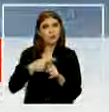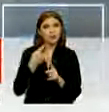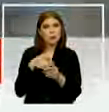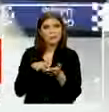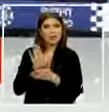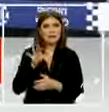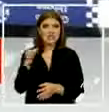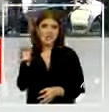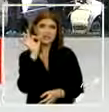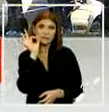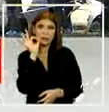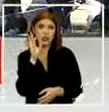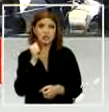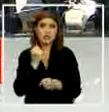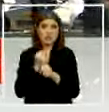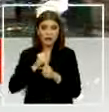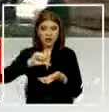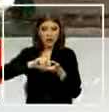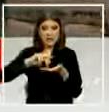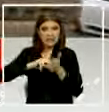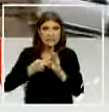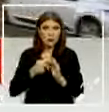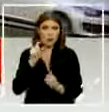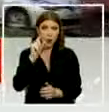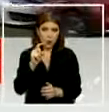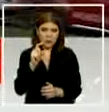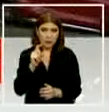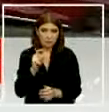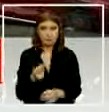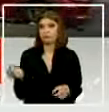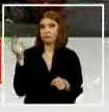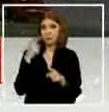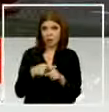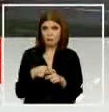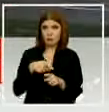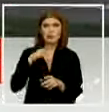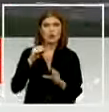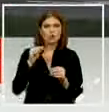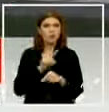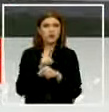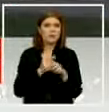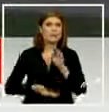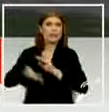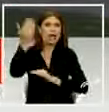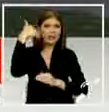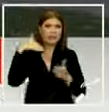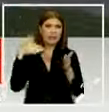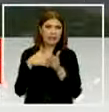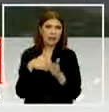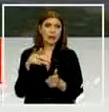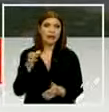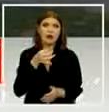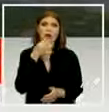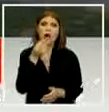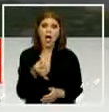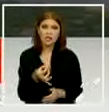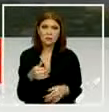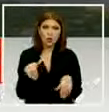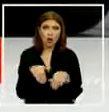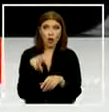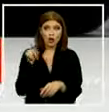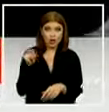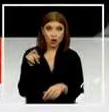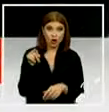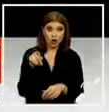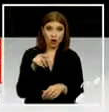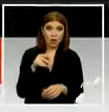permitea să își confecționeze singur muniție. Mai mult decât atât, cu luni înainte de atac, el a trimis mail-uri de amenințare foștilor colegi după ce